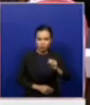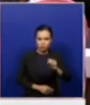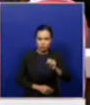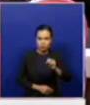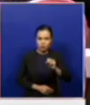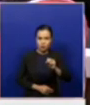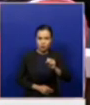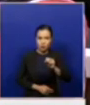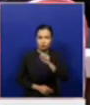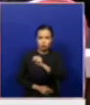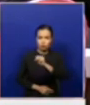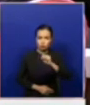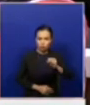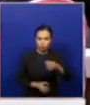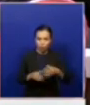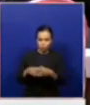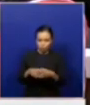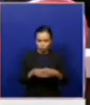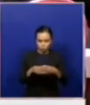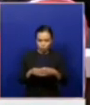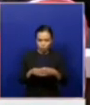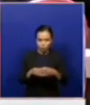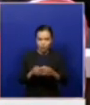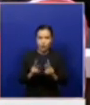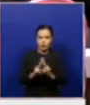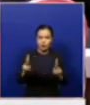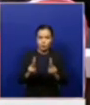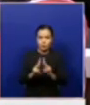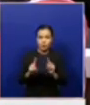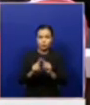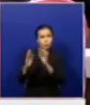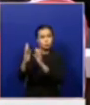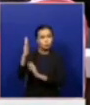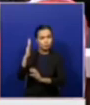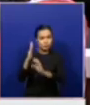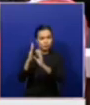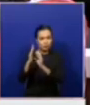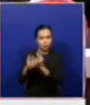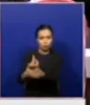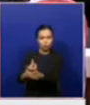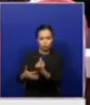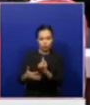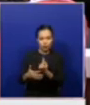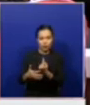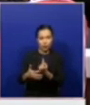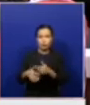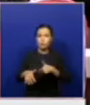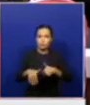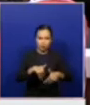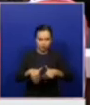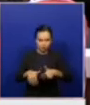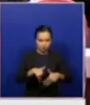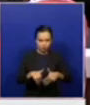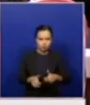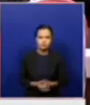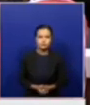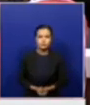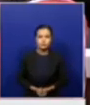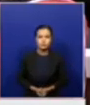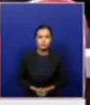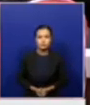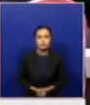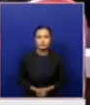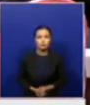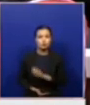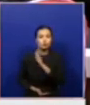ฎรและคณะกรรมการระดับพื้นที่เป็นคณะกรรมการภาคประชาชนหากฝ่